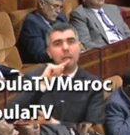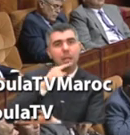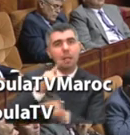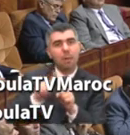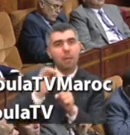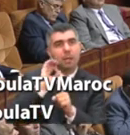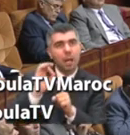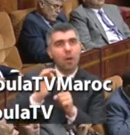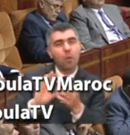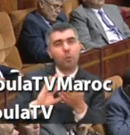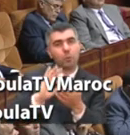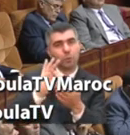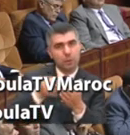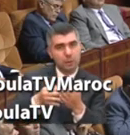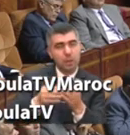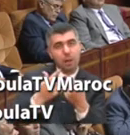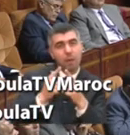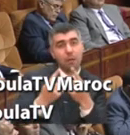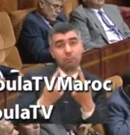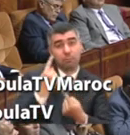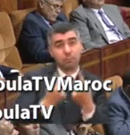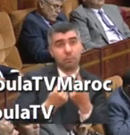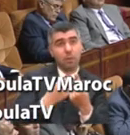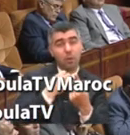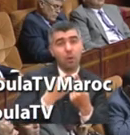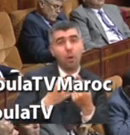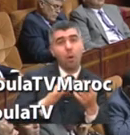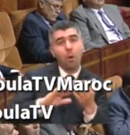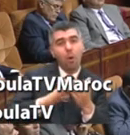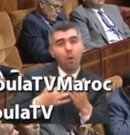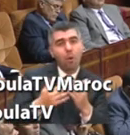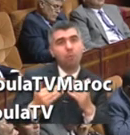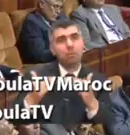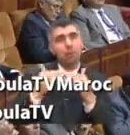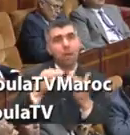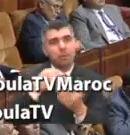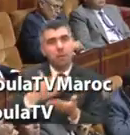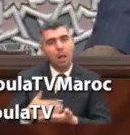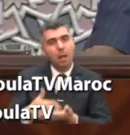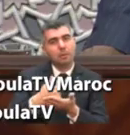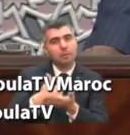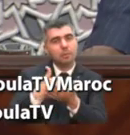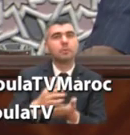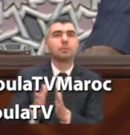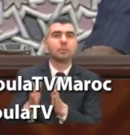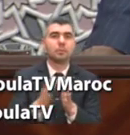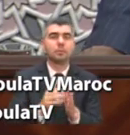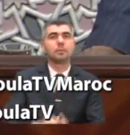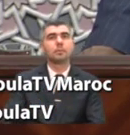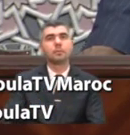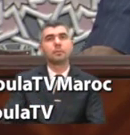الاركان ونفرقوا ما بين النخيل. هذيك المؤسسه كتعنى بزاف بالاركان. شكرا سيد نائب محترم.